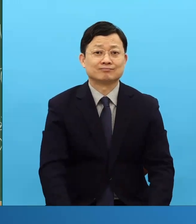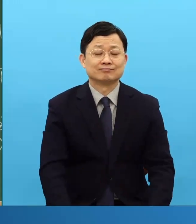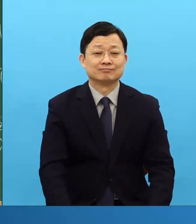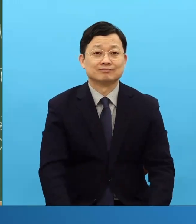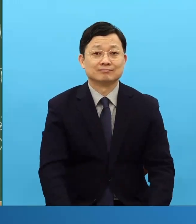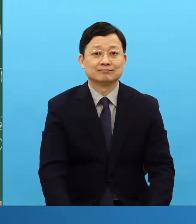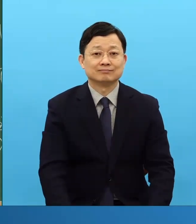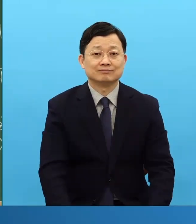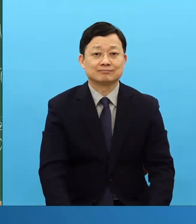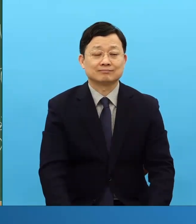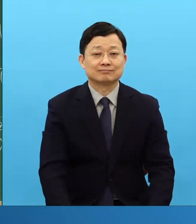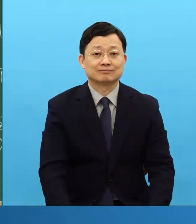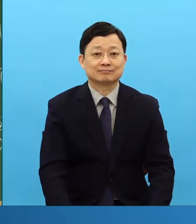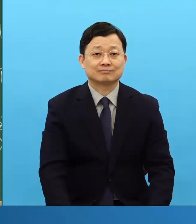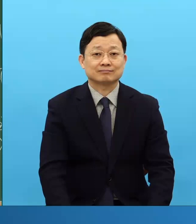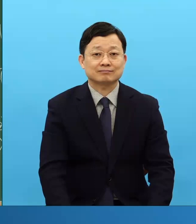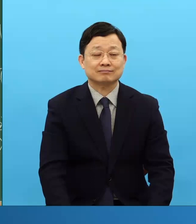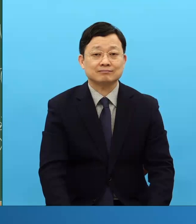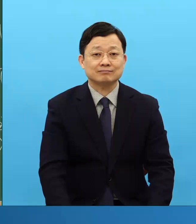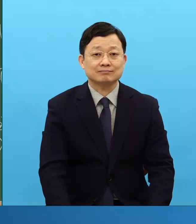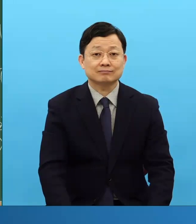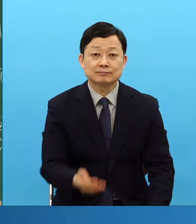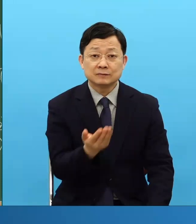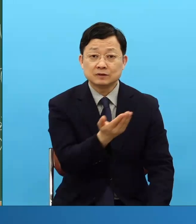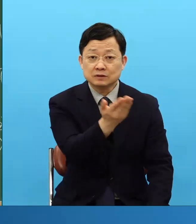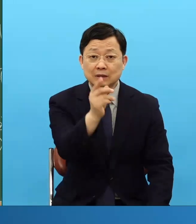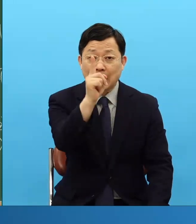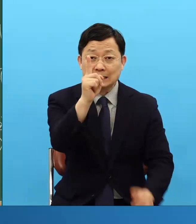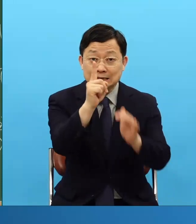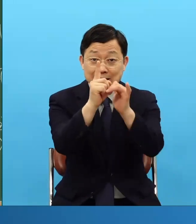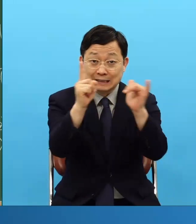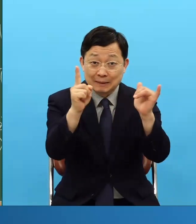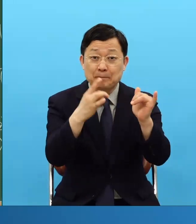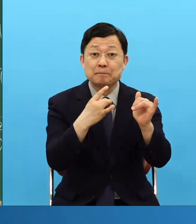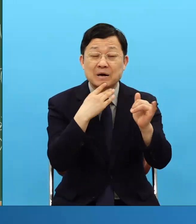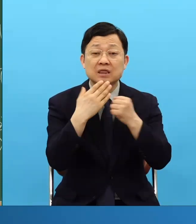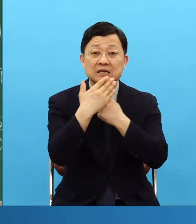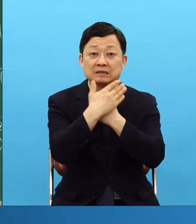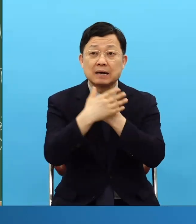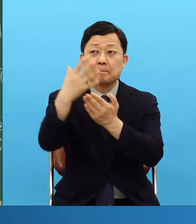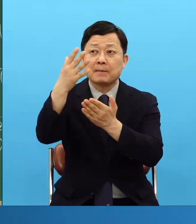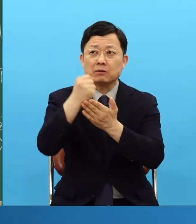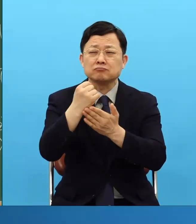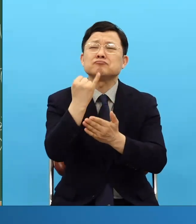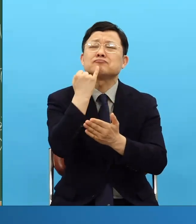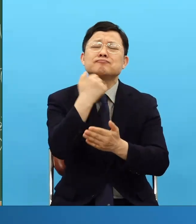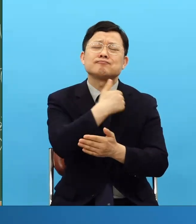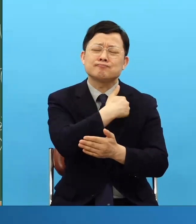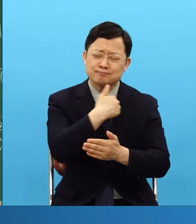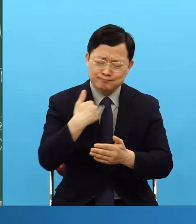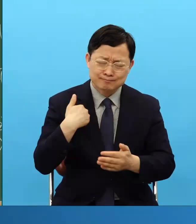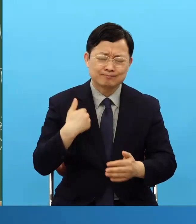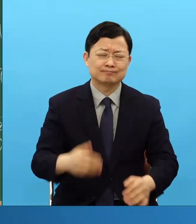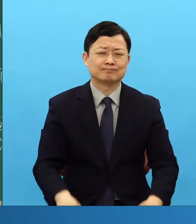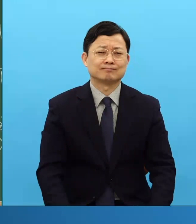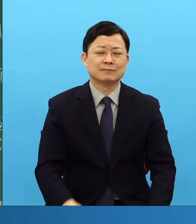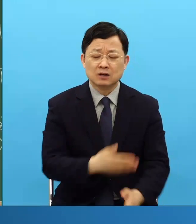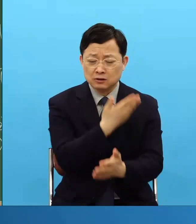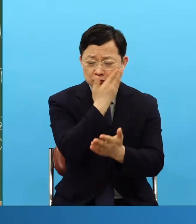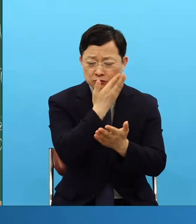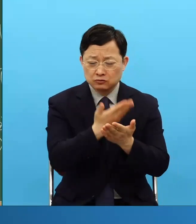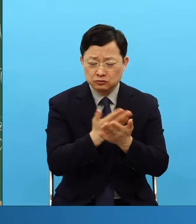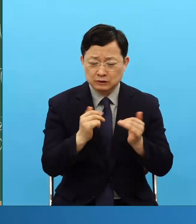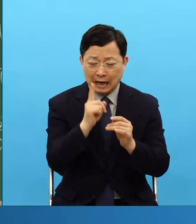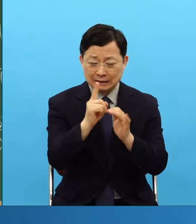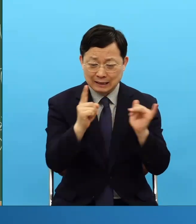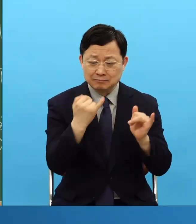the early church, and they went with Paul all the way to the 그러니까 end. 여러분 한 명만 은혜 받아도 돼요. And all it takes is for you, one person, 그렇죠. to receive grace. 중직자 한 명만